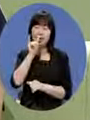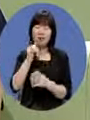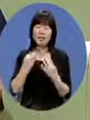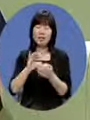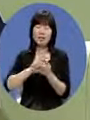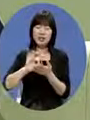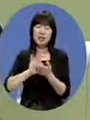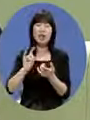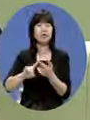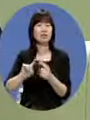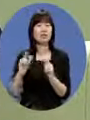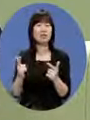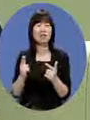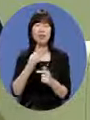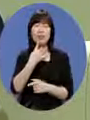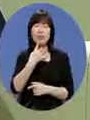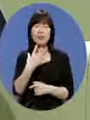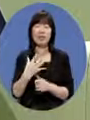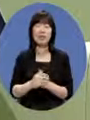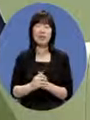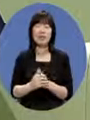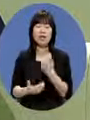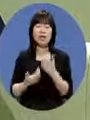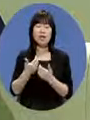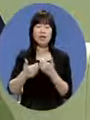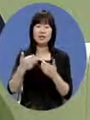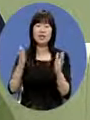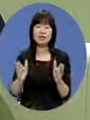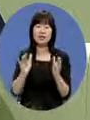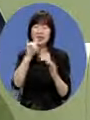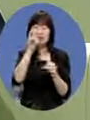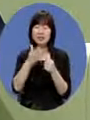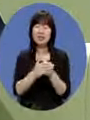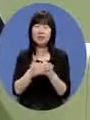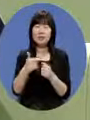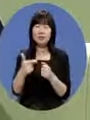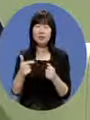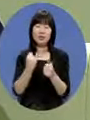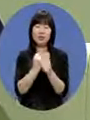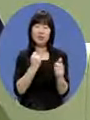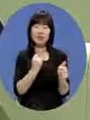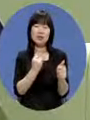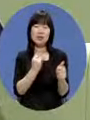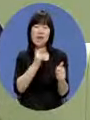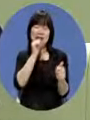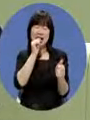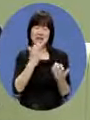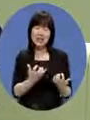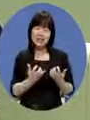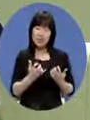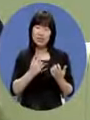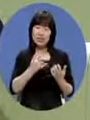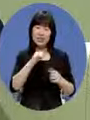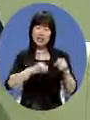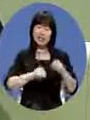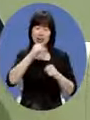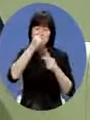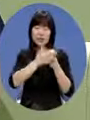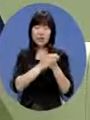회의 쓰거나 일이지 나나요 다만 갈등 관계에 있기 때문에 너무 남편이 짠 놀이처럼 이렇게 하다보니까